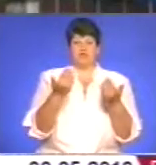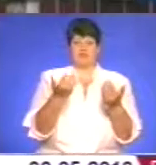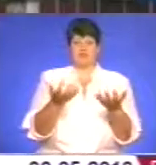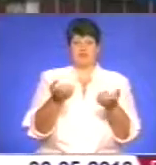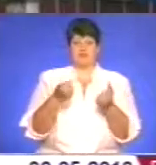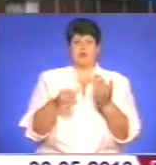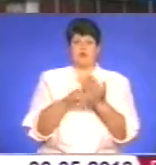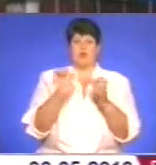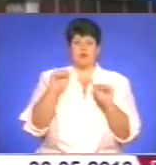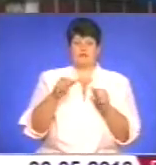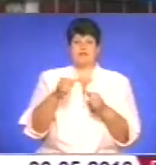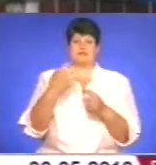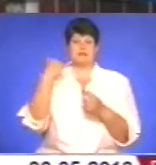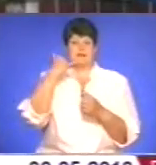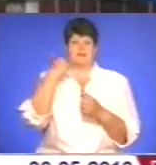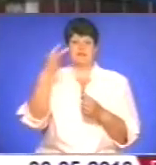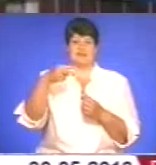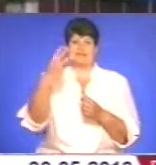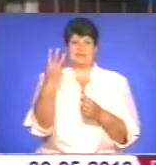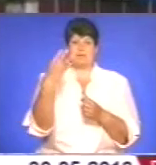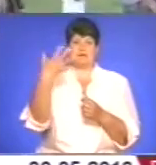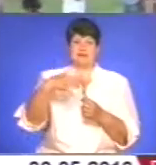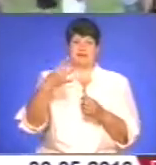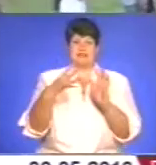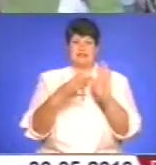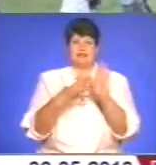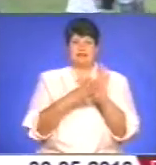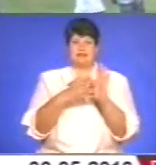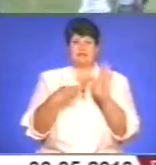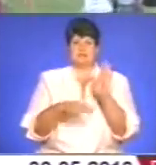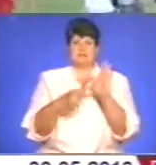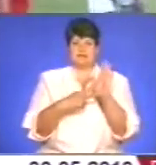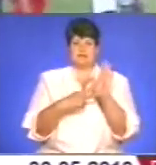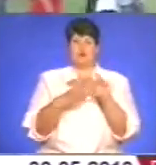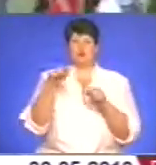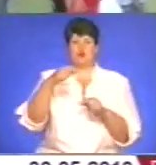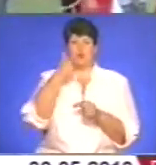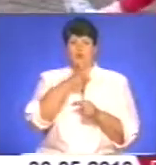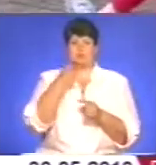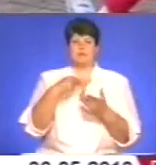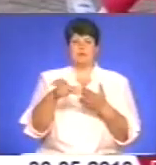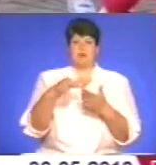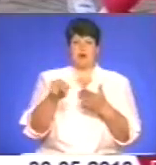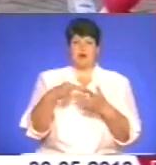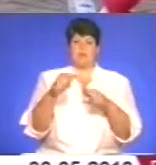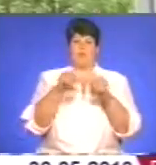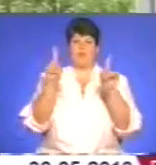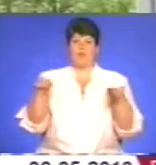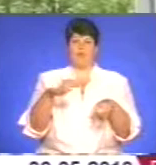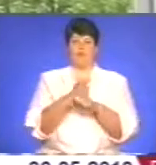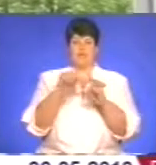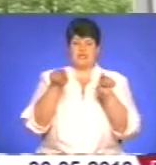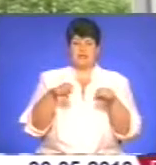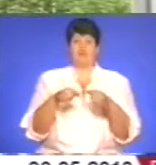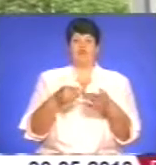можна за телефоном гарячої лінії 23 59 77. Цього року на придбання путівок для дітей пільгових категорій